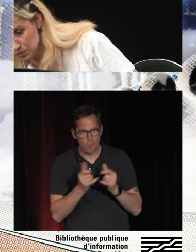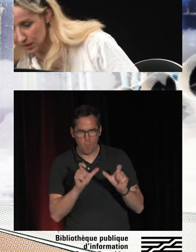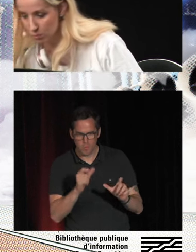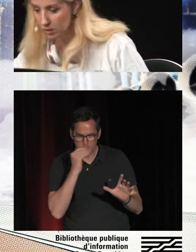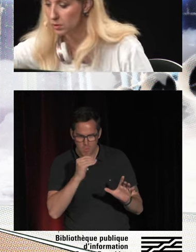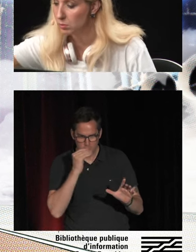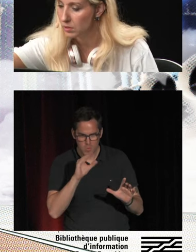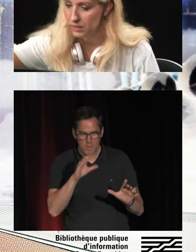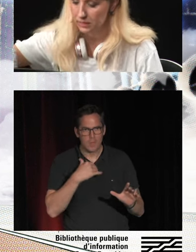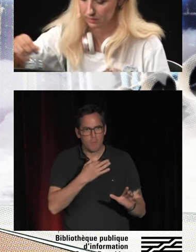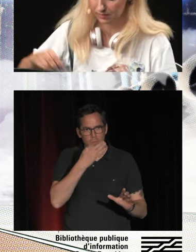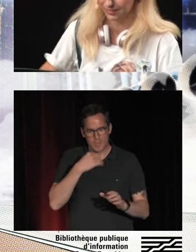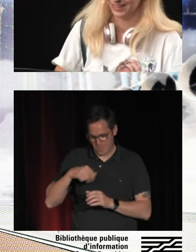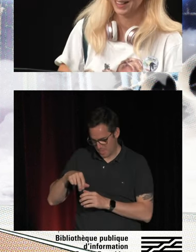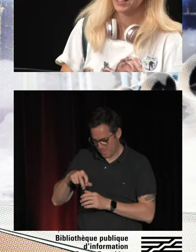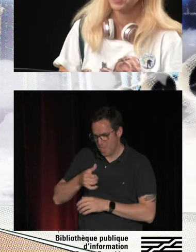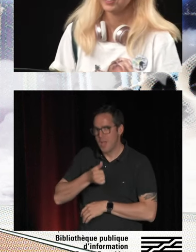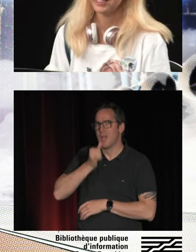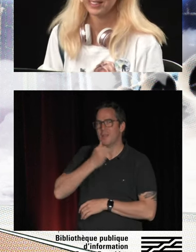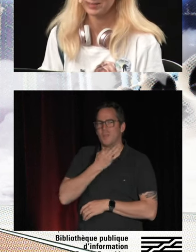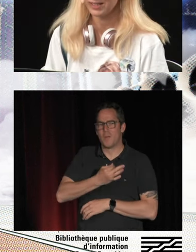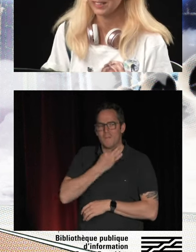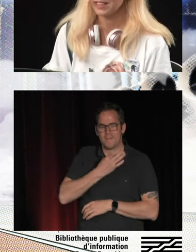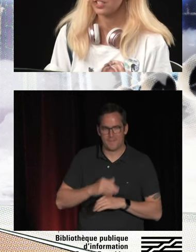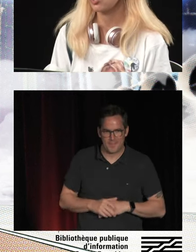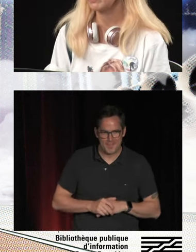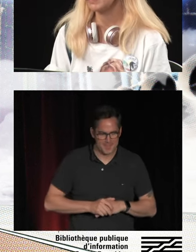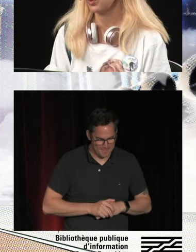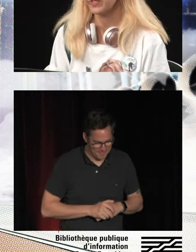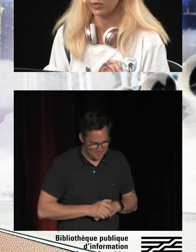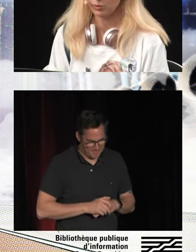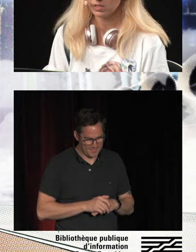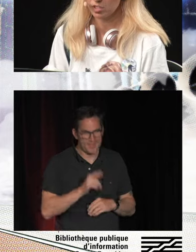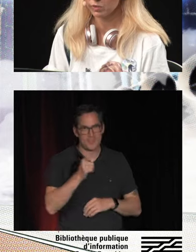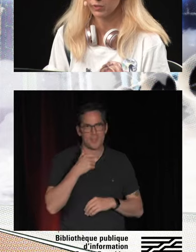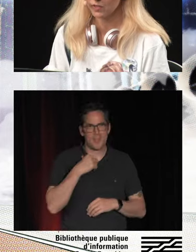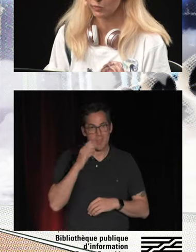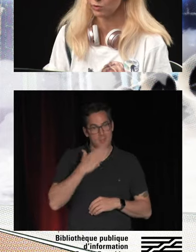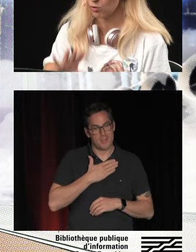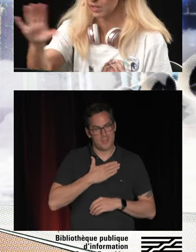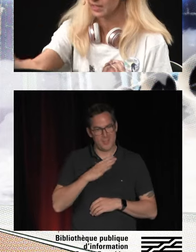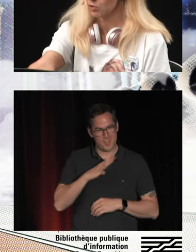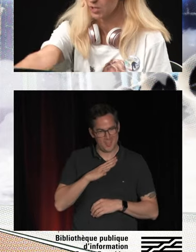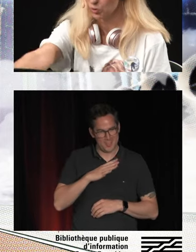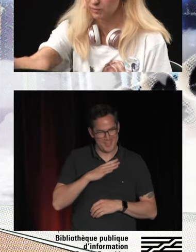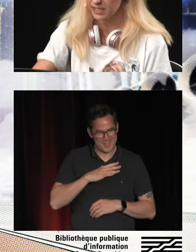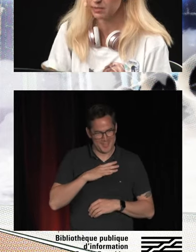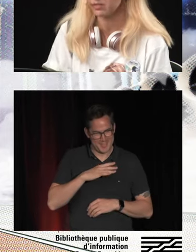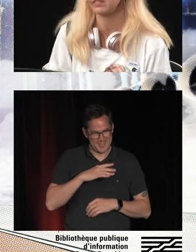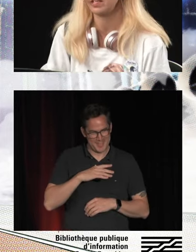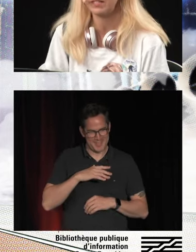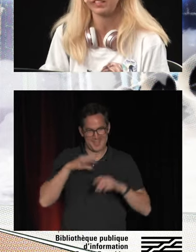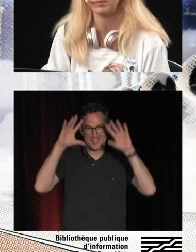C'est là où il faudrait que je boive un coup, en fait. Hop là. J'ai oublié ma gourde Sailor Moon. J'ai une gourde Sailor Moon avec laquelle je voulais trop